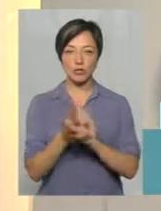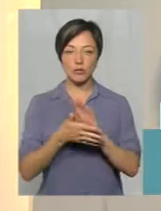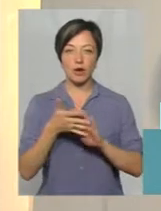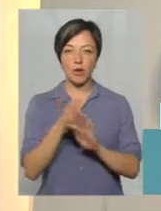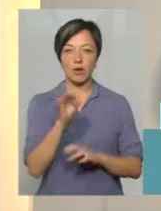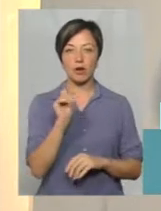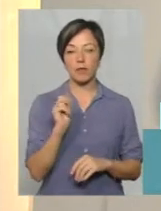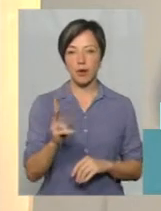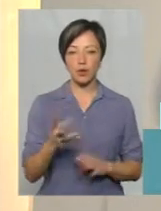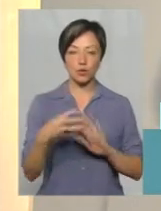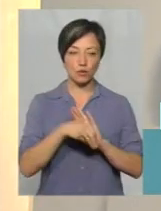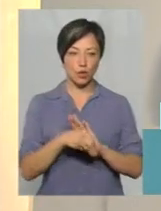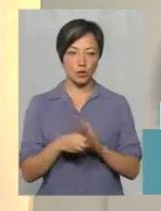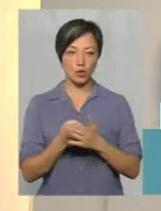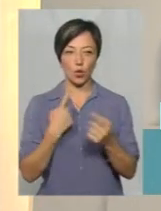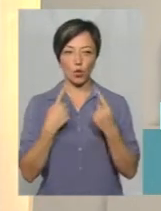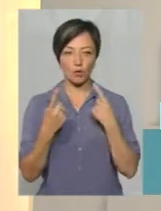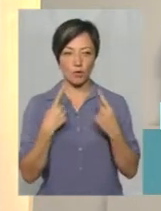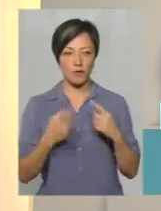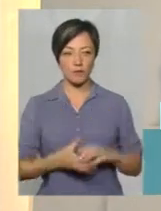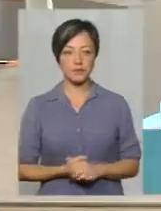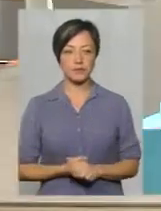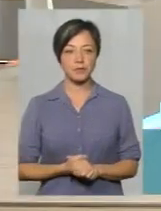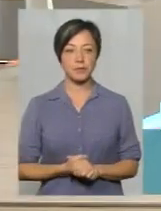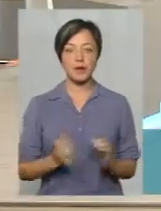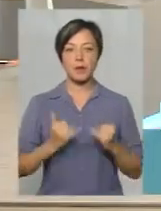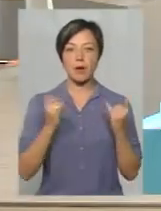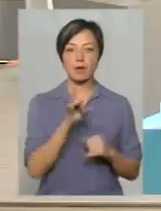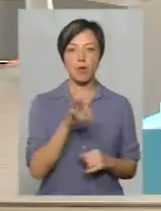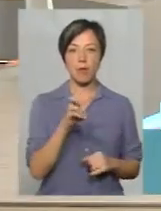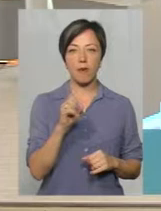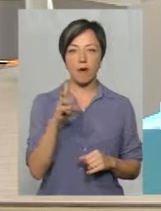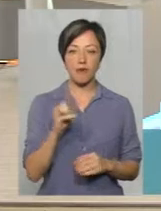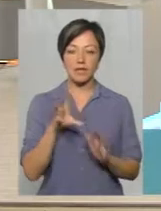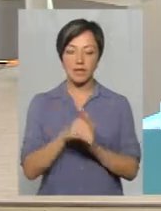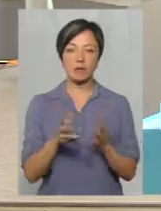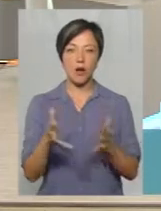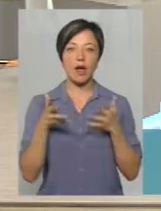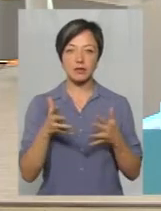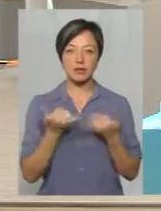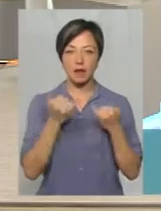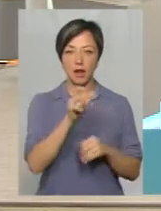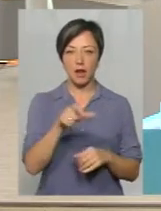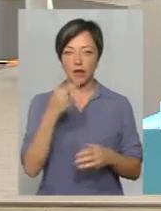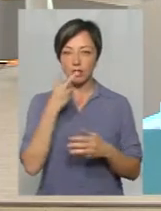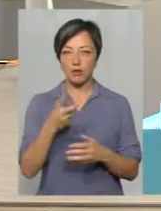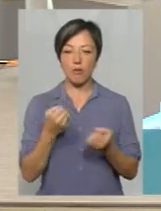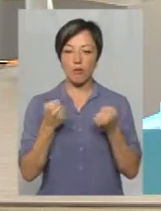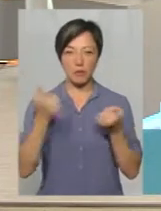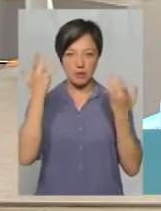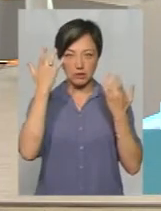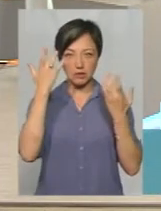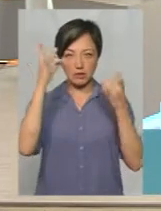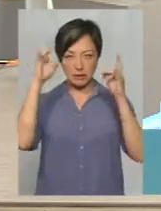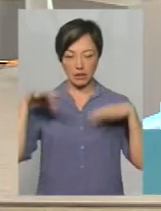Ольга Рибак. Долучайтеся до розмови. Пане Романе, одразу внесімо ясність для глядачів. Боротьба зі стихійною торгівлею